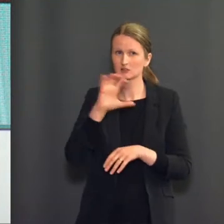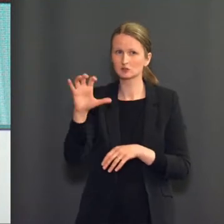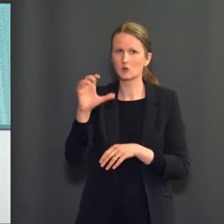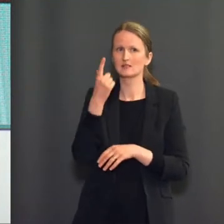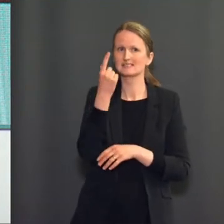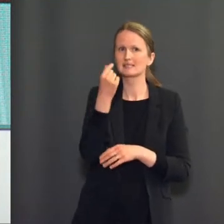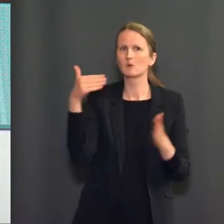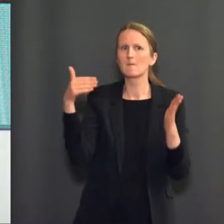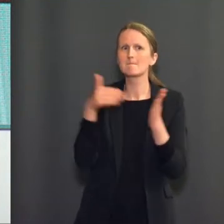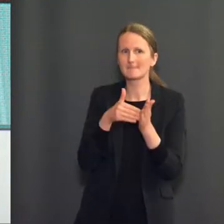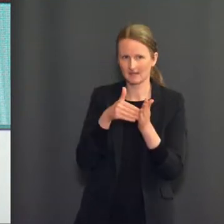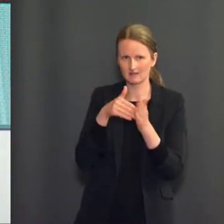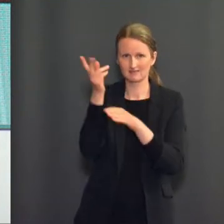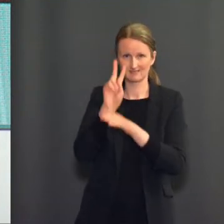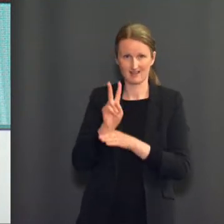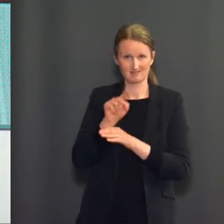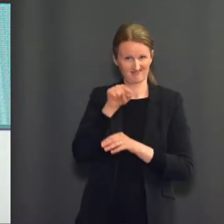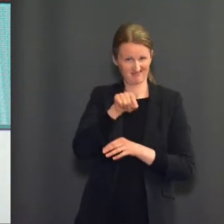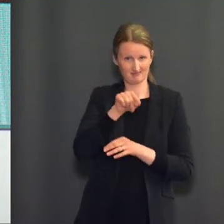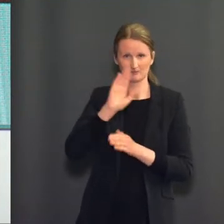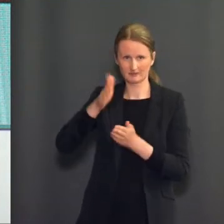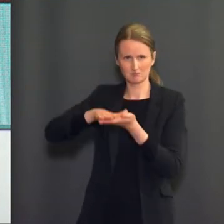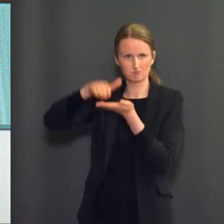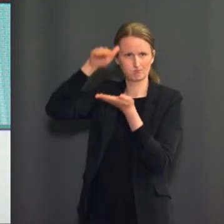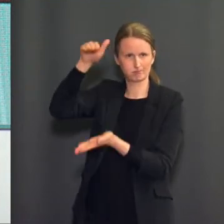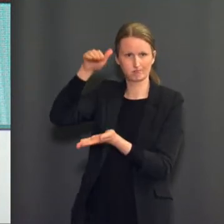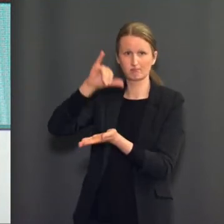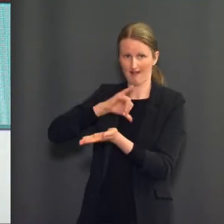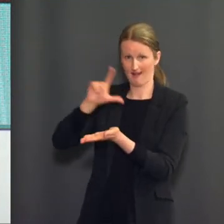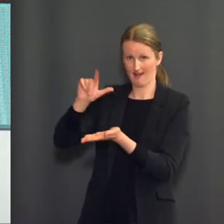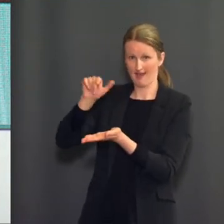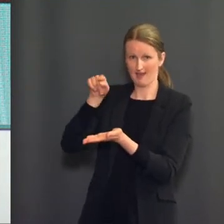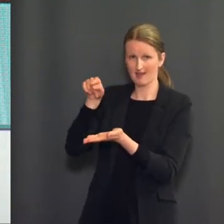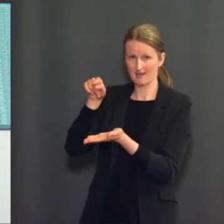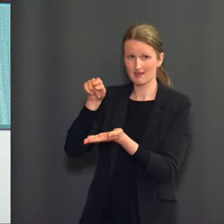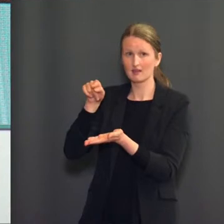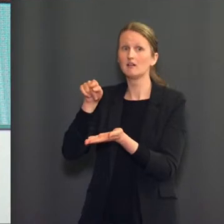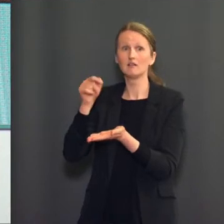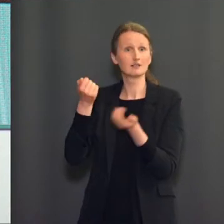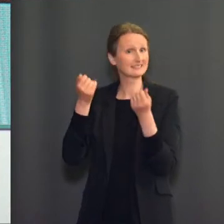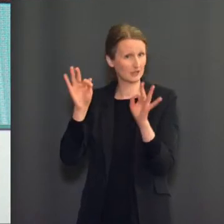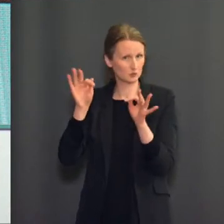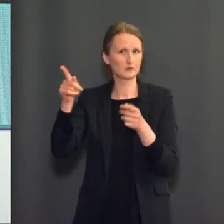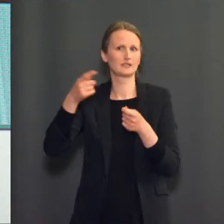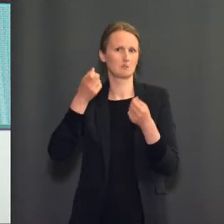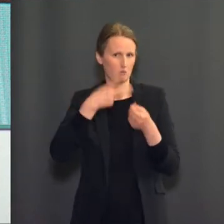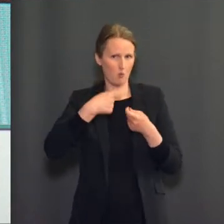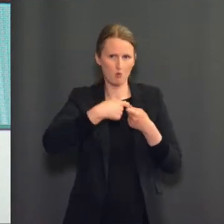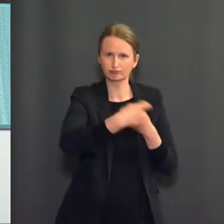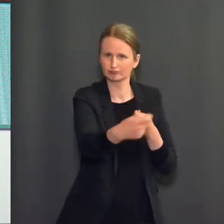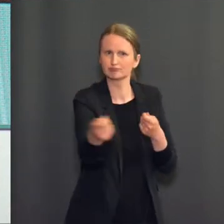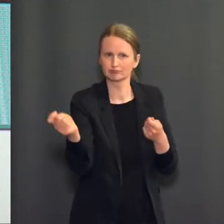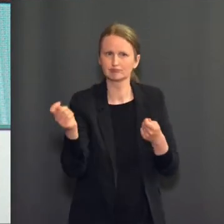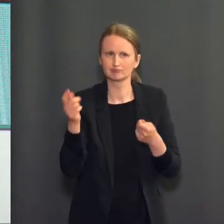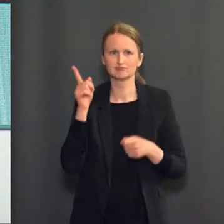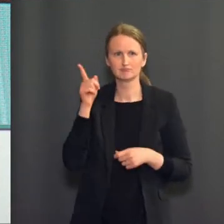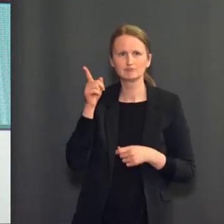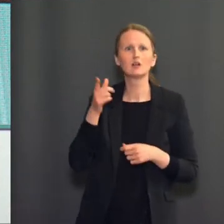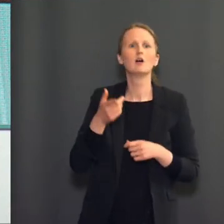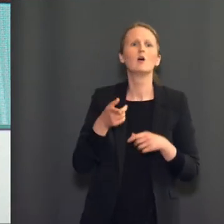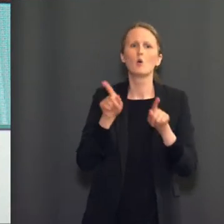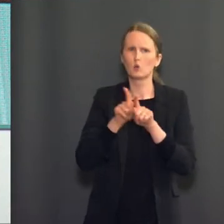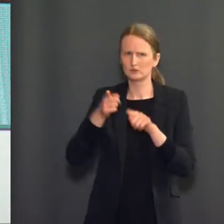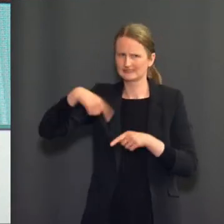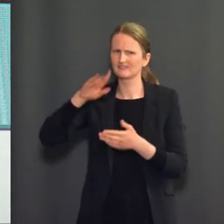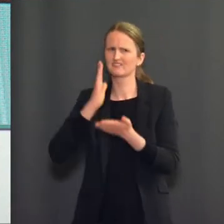rapides de manière gratuite. Notre pays a également souscrit à d'autres commandes européennes qui nous permettront